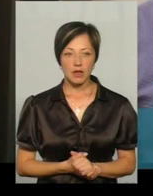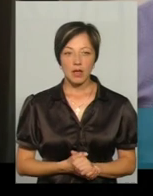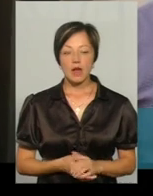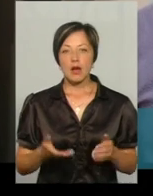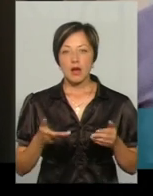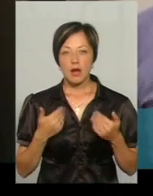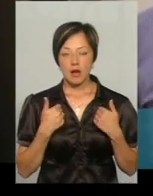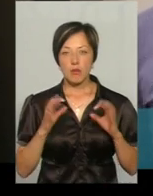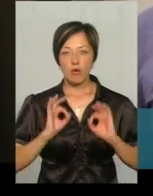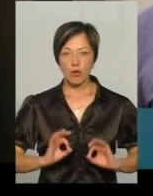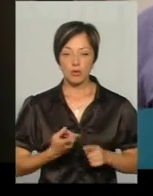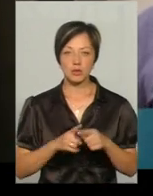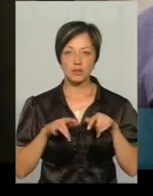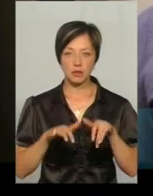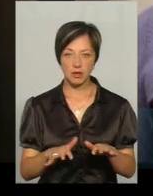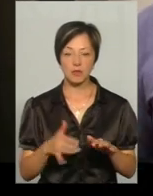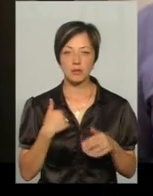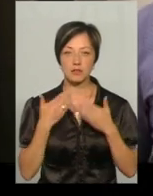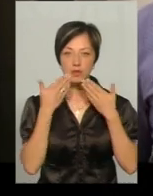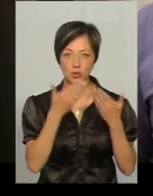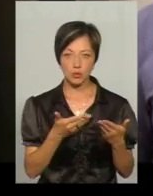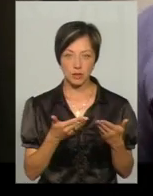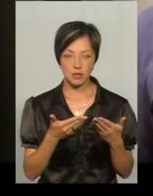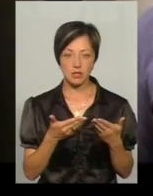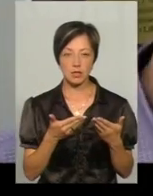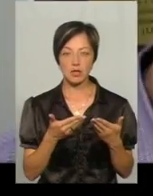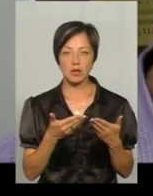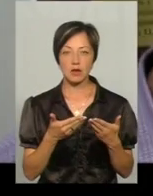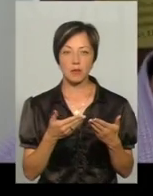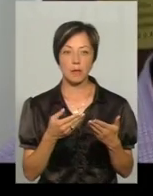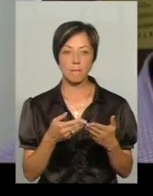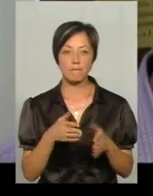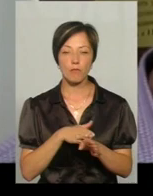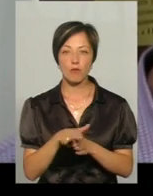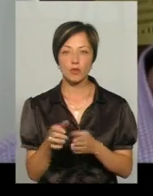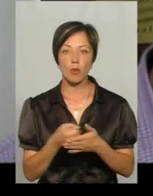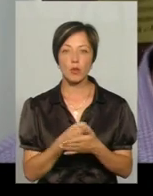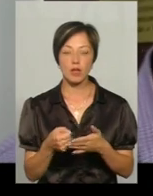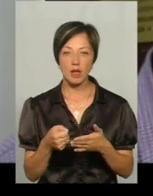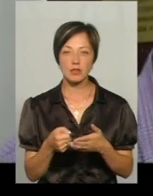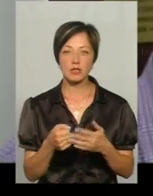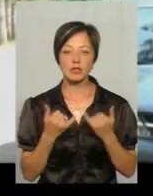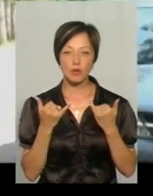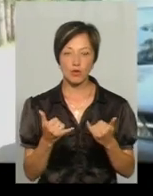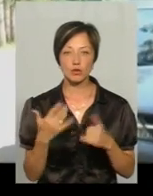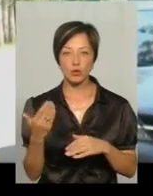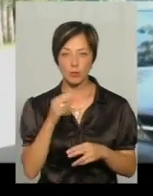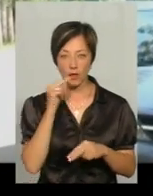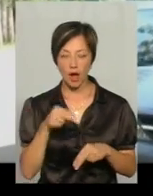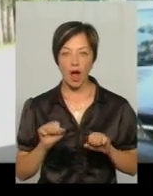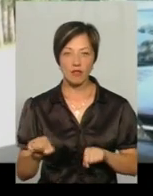звернулися з клопотанням про обрання запобіжного заходу під варту підозрюваної. Повністю клопотання задоволено сторони обвинувачення.